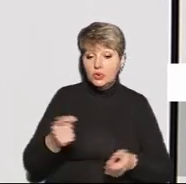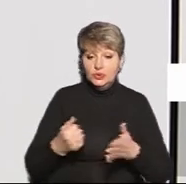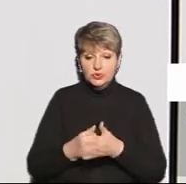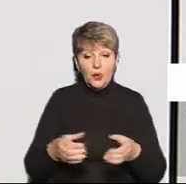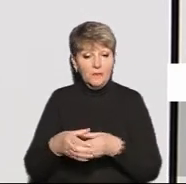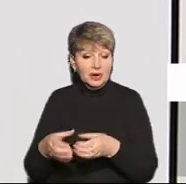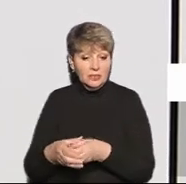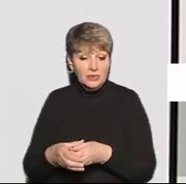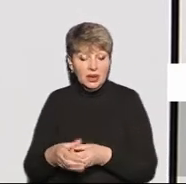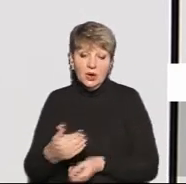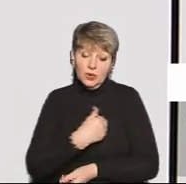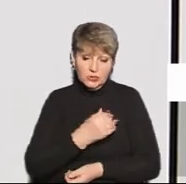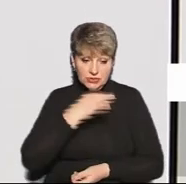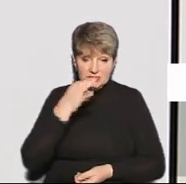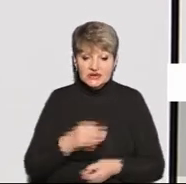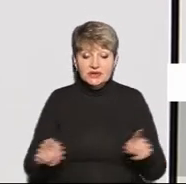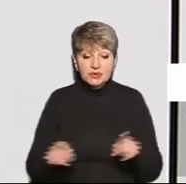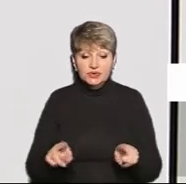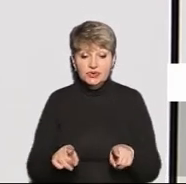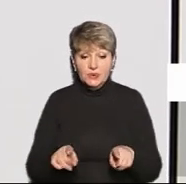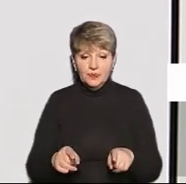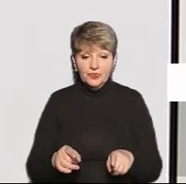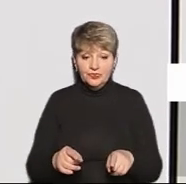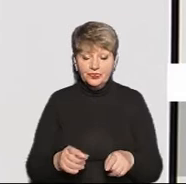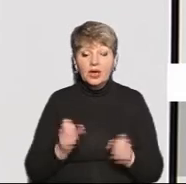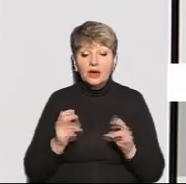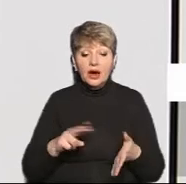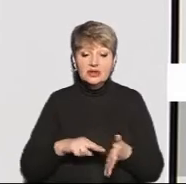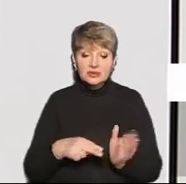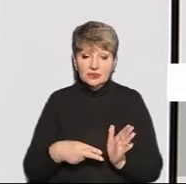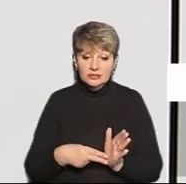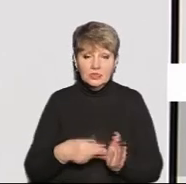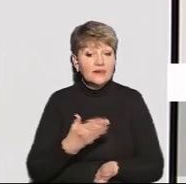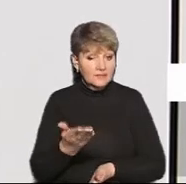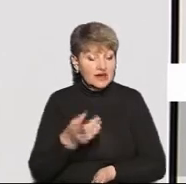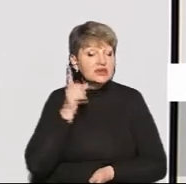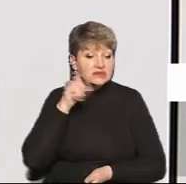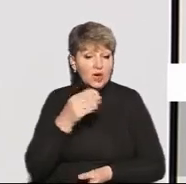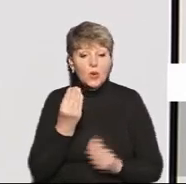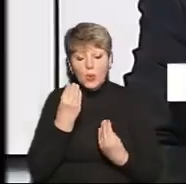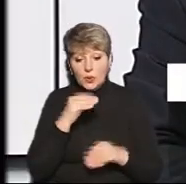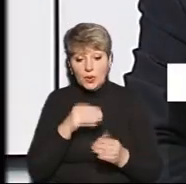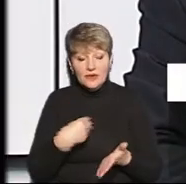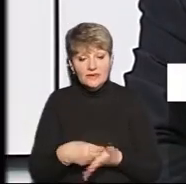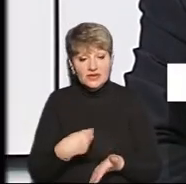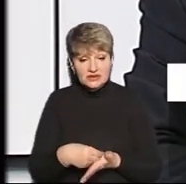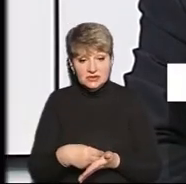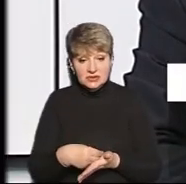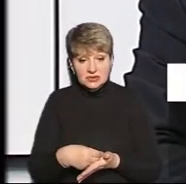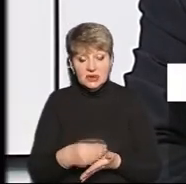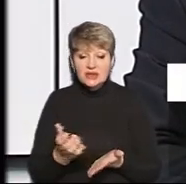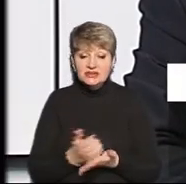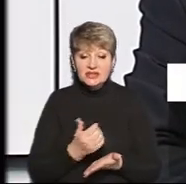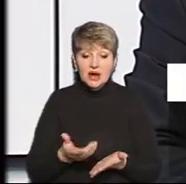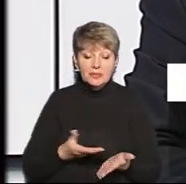бригад. Більше того, я хочу сказати, що, як передбачене, ви знаєте, краще фінансування, тобто заробітна